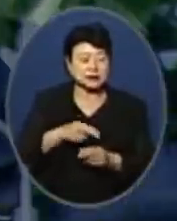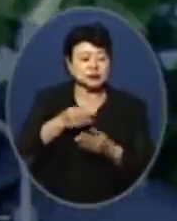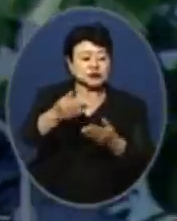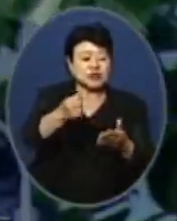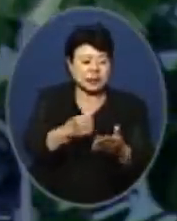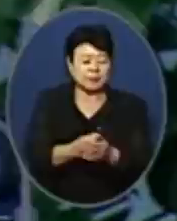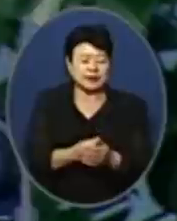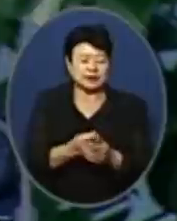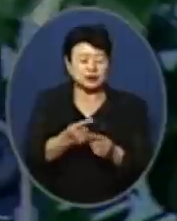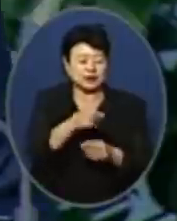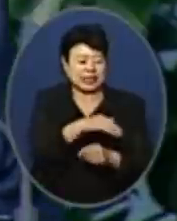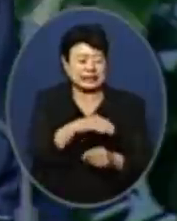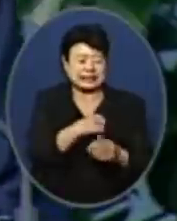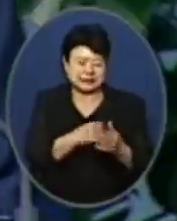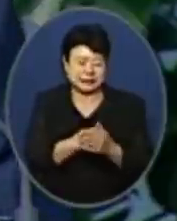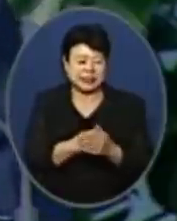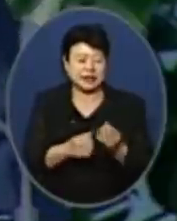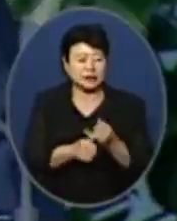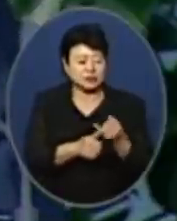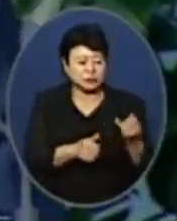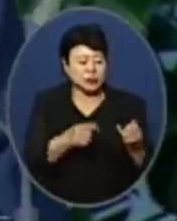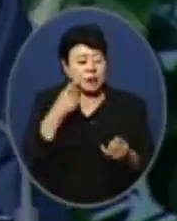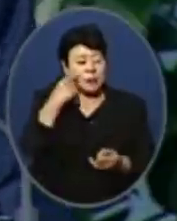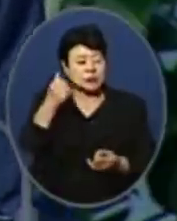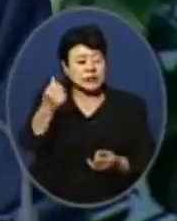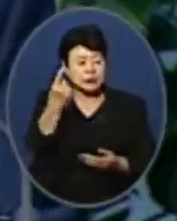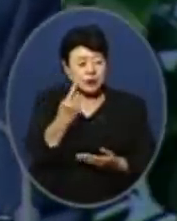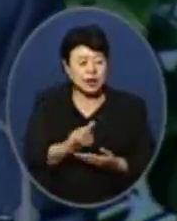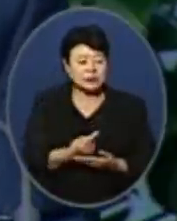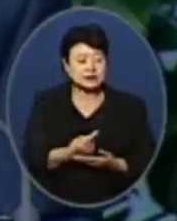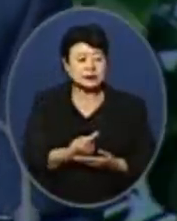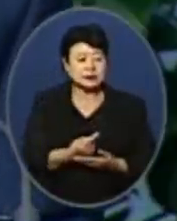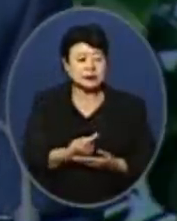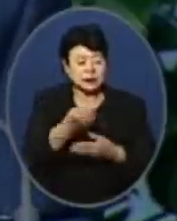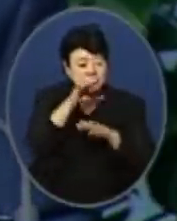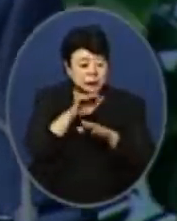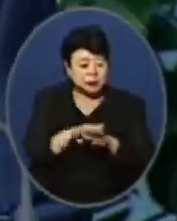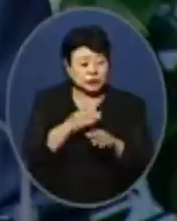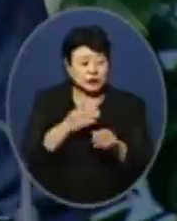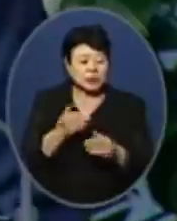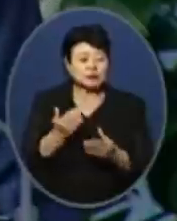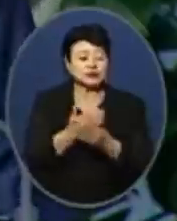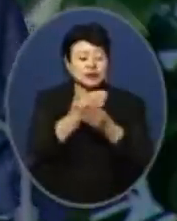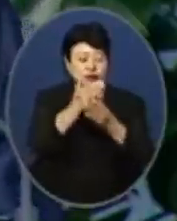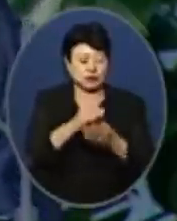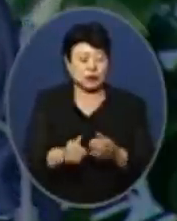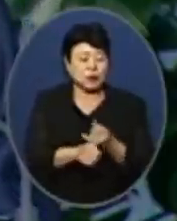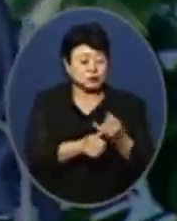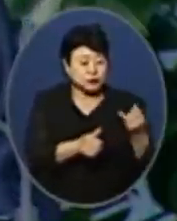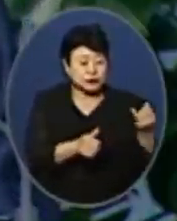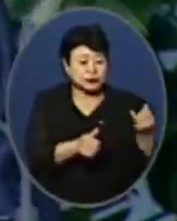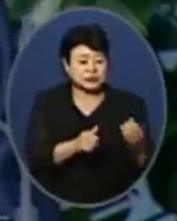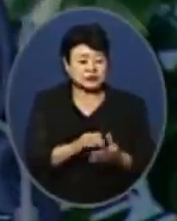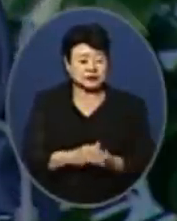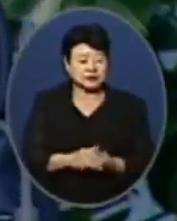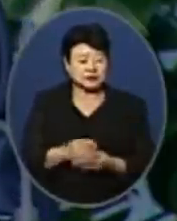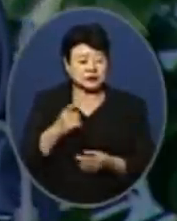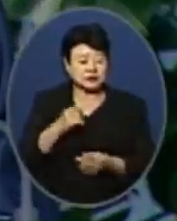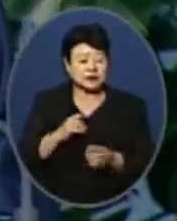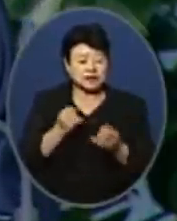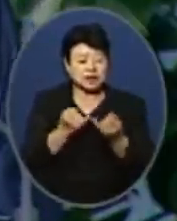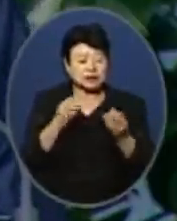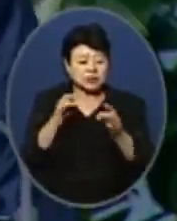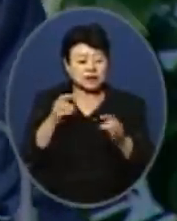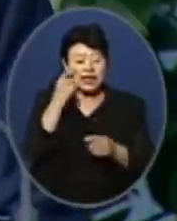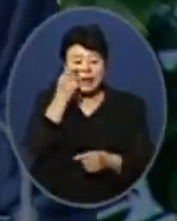교회를 다니는데 목사님은 와서 일반 성도들에게 부흥회를 해주고 사모님은 여선교회